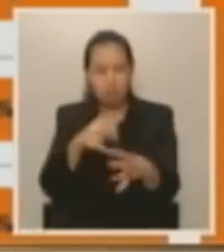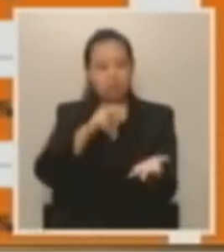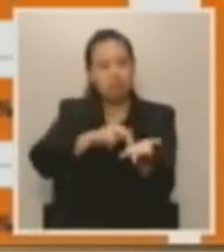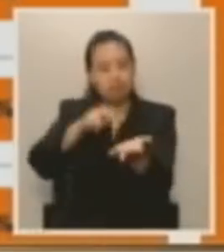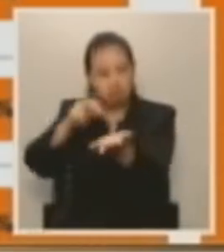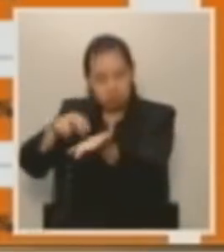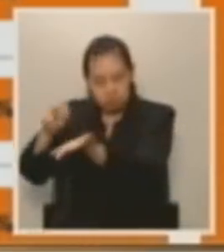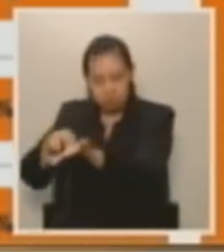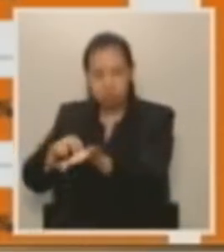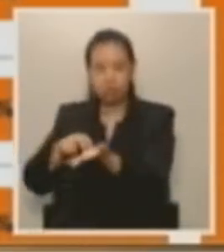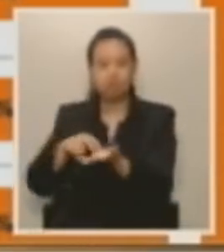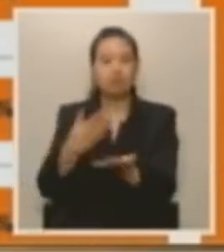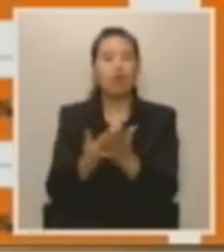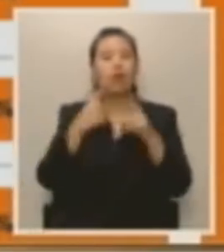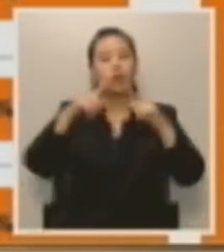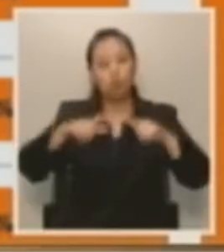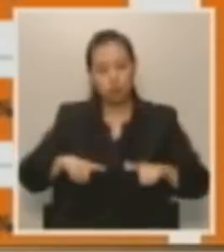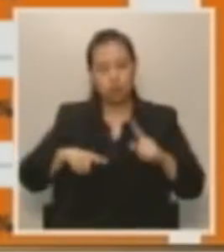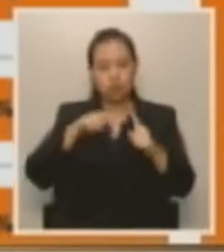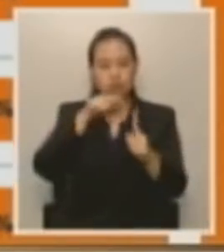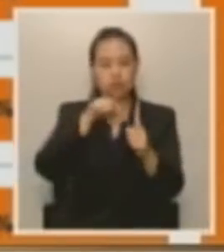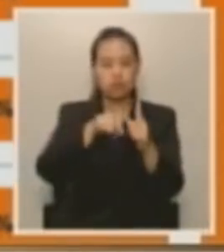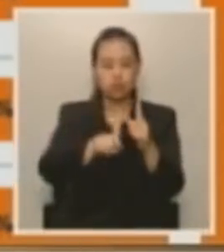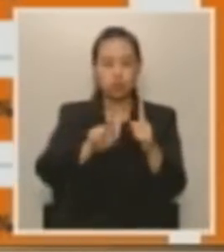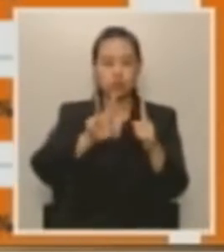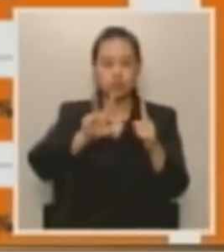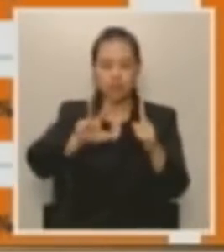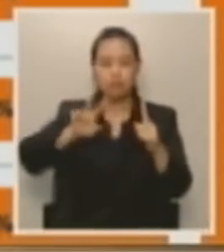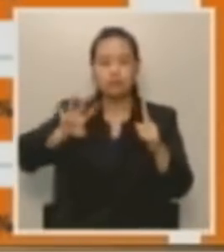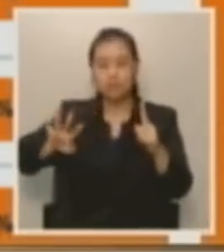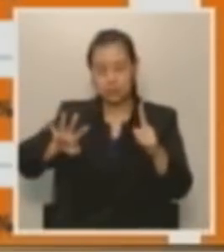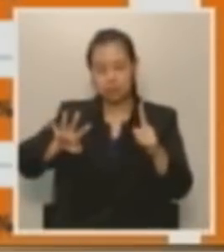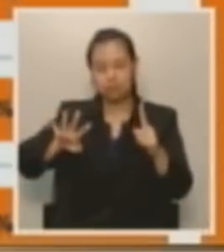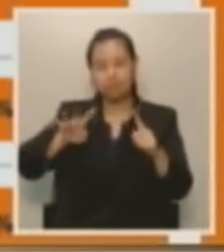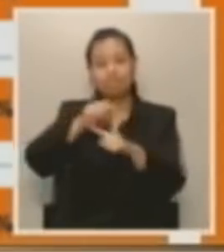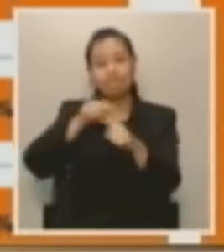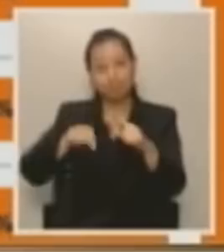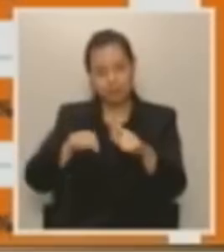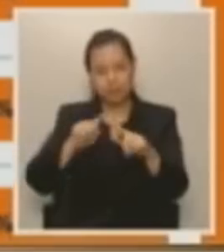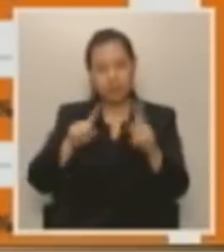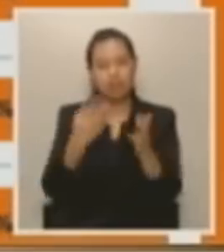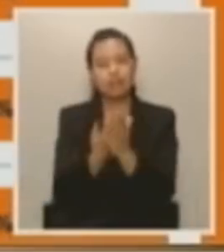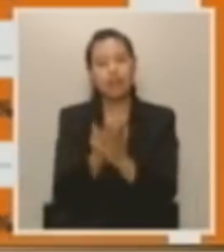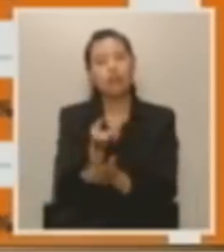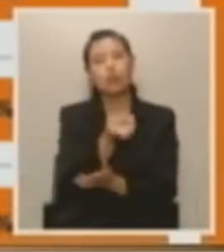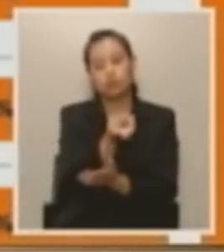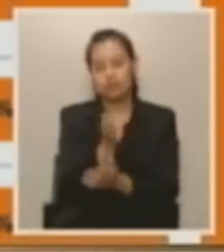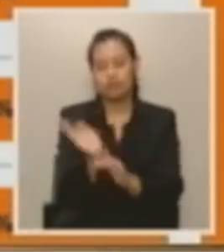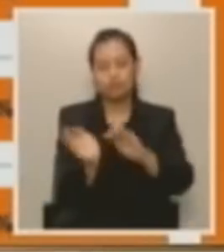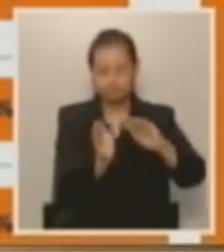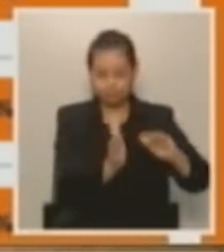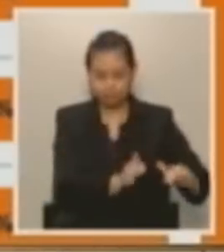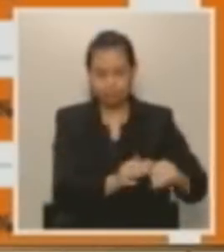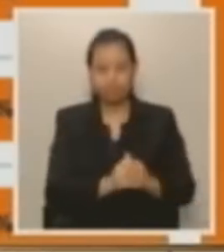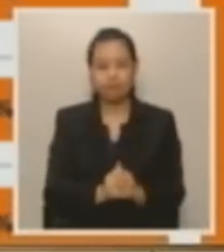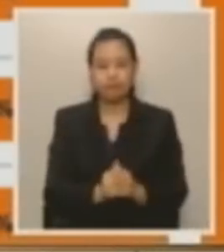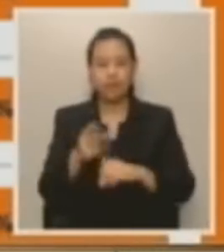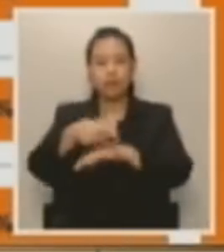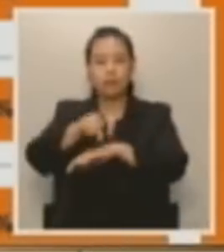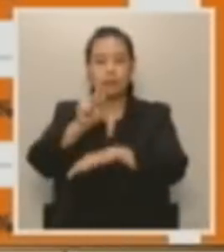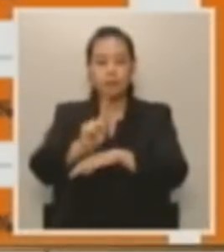ที่สุด 3.14% แต่เป็นเม็ดเงินไม่มากในส่วนของสำนักปลัดค่ะเรา